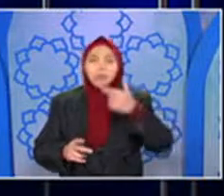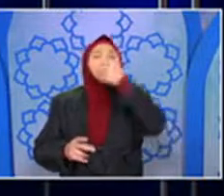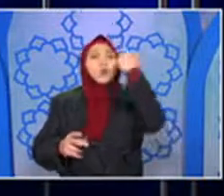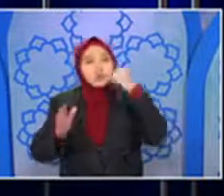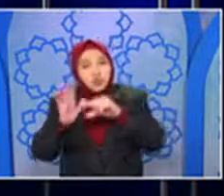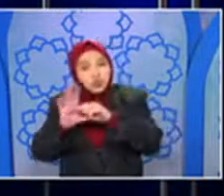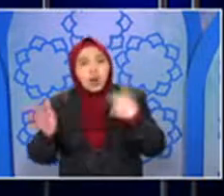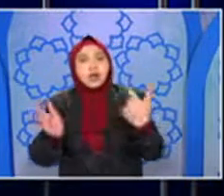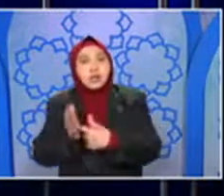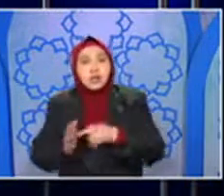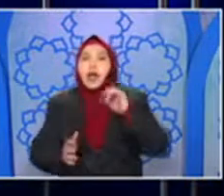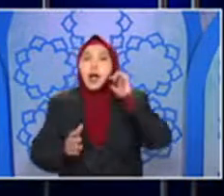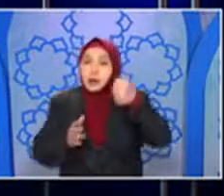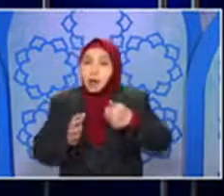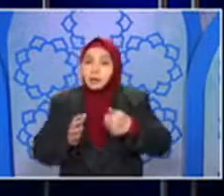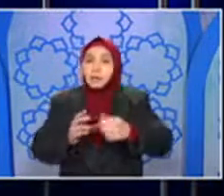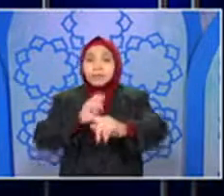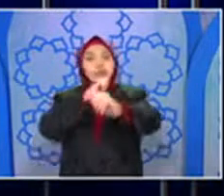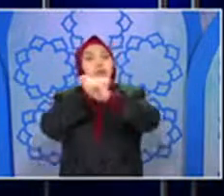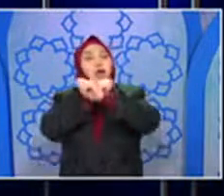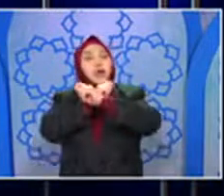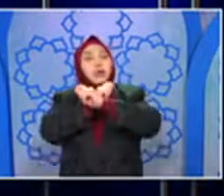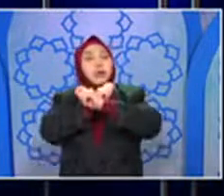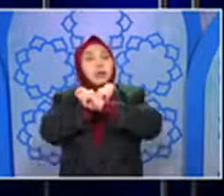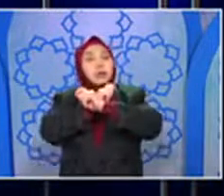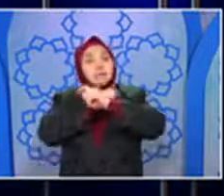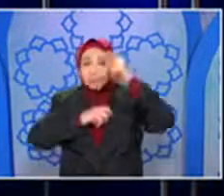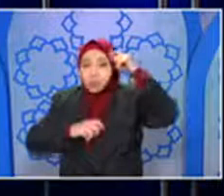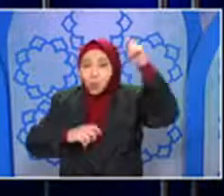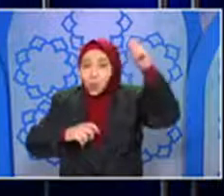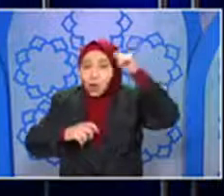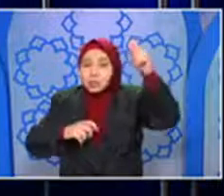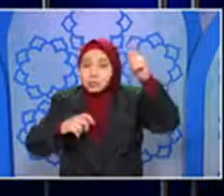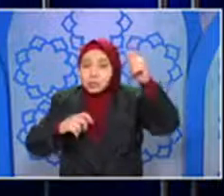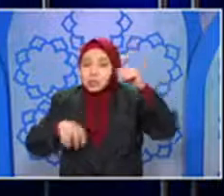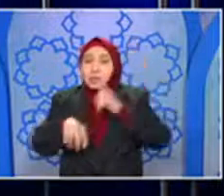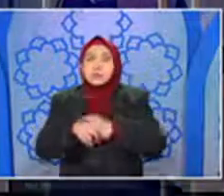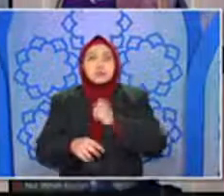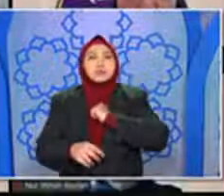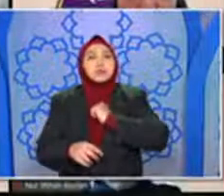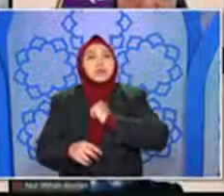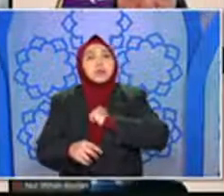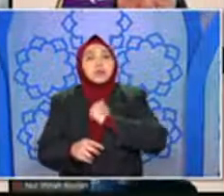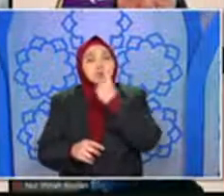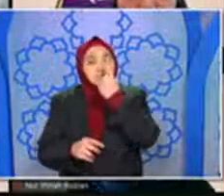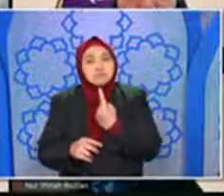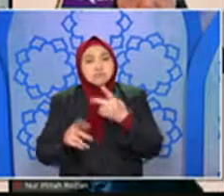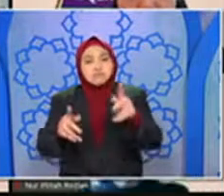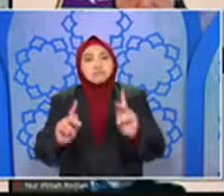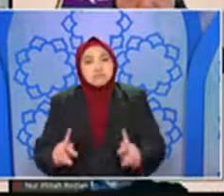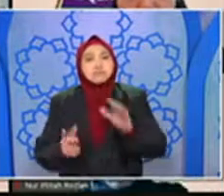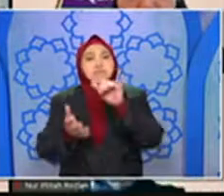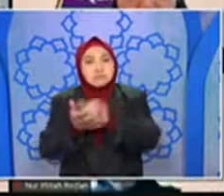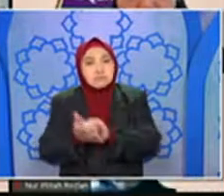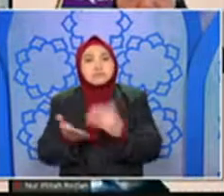ini akan mempertahankan tuannya ketika bersendirian di alam barzakh. Saudara dan saudari yang saya kasihi